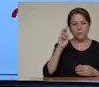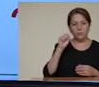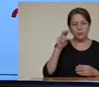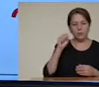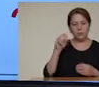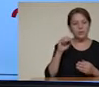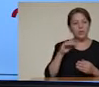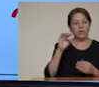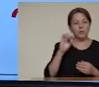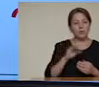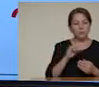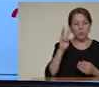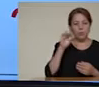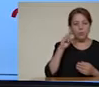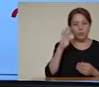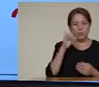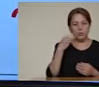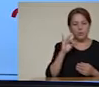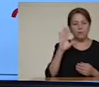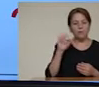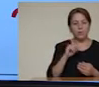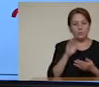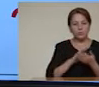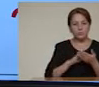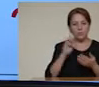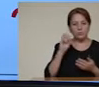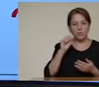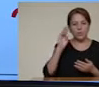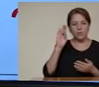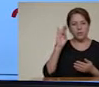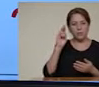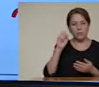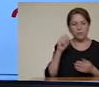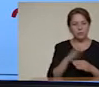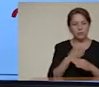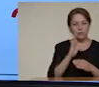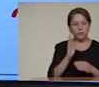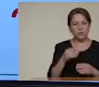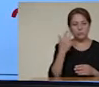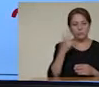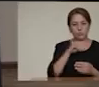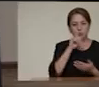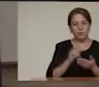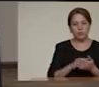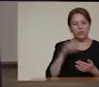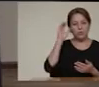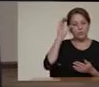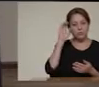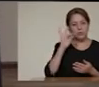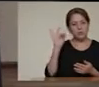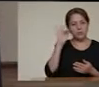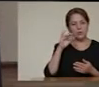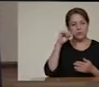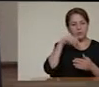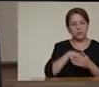yozma manbalarga ajratilar ekan. Keyingi savolimizga o'tamiz. 3. Savolimiz: O'zbekiston tarixiga oid eng